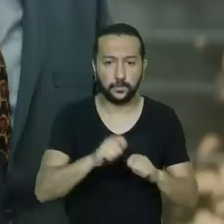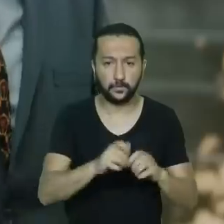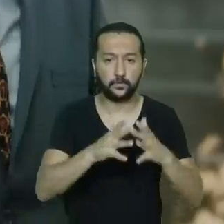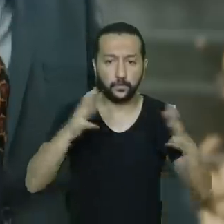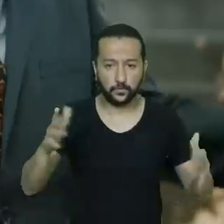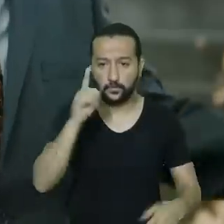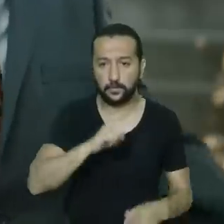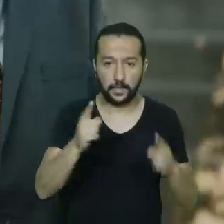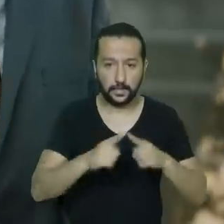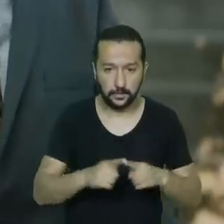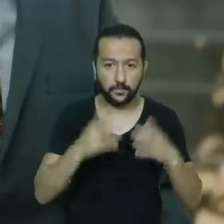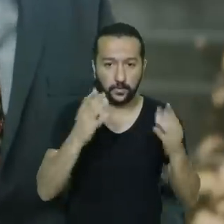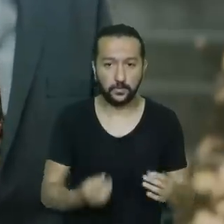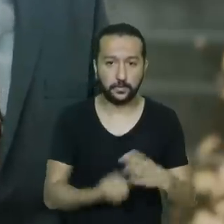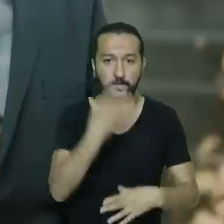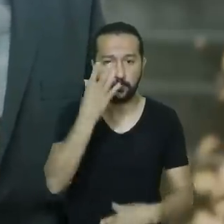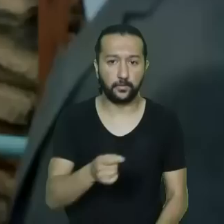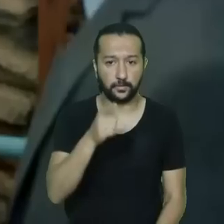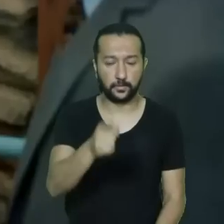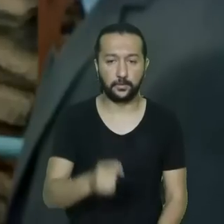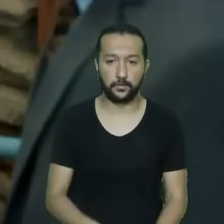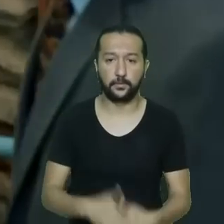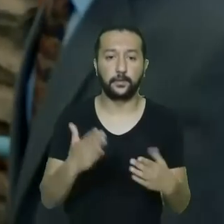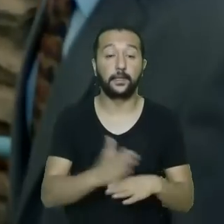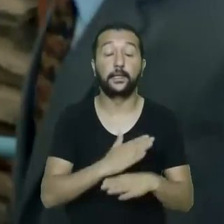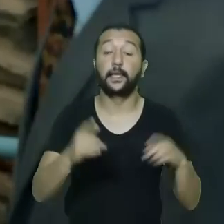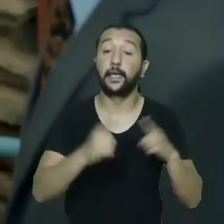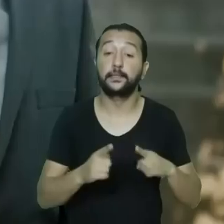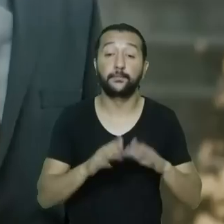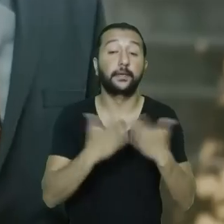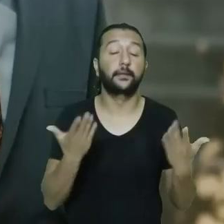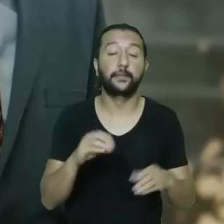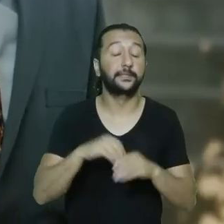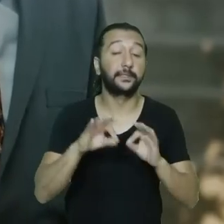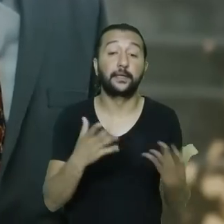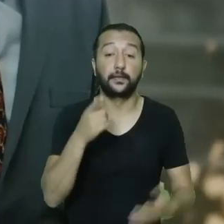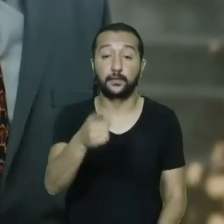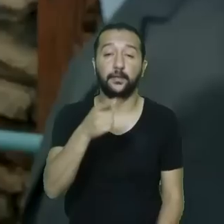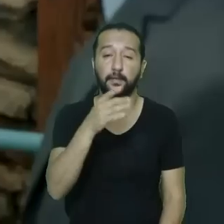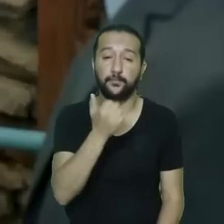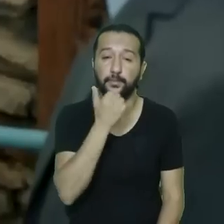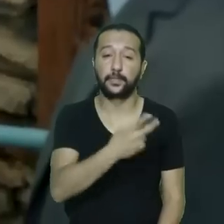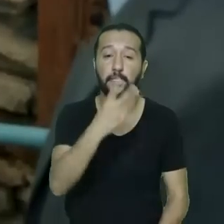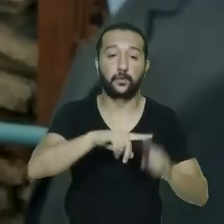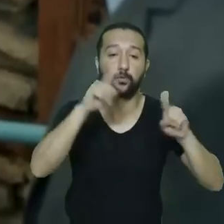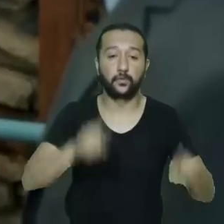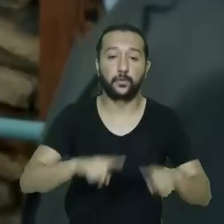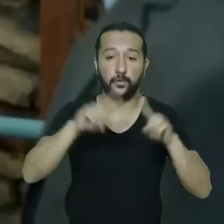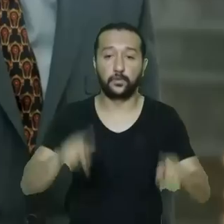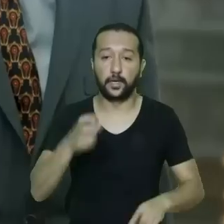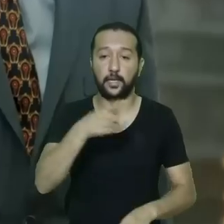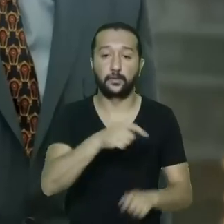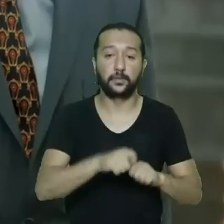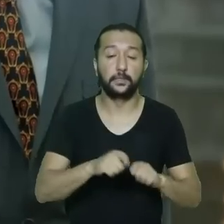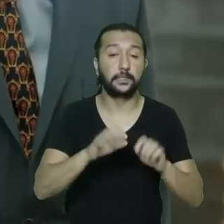gülüm. Hesap kitap derken sabah etmişiz sen de. Ne hesabı, ne kitabı lan? Ha? Alt tarafı iki dükkandan bir radyo değil